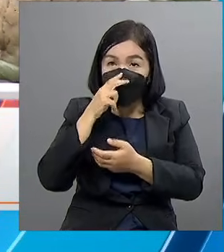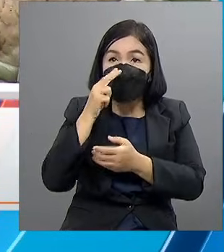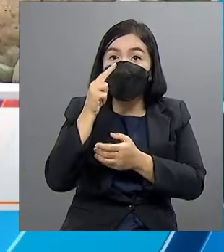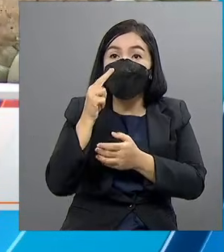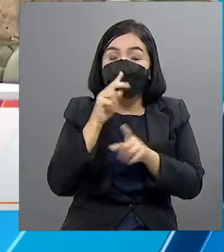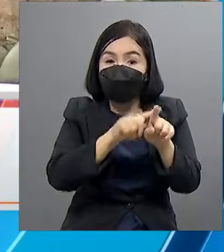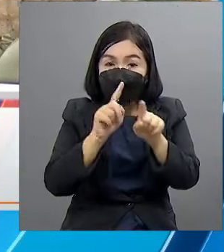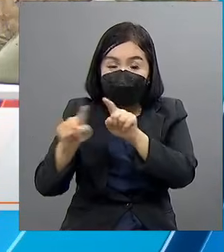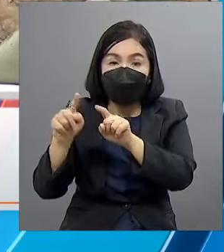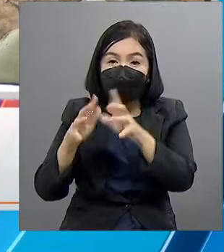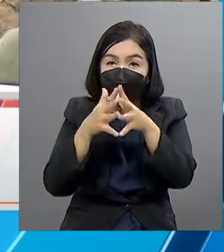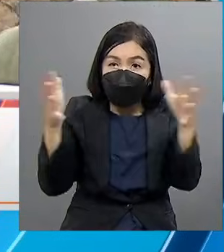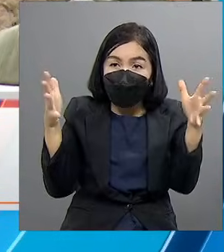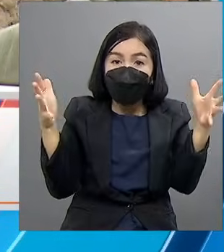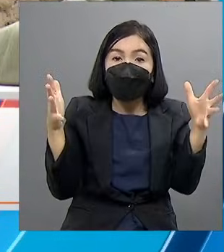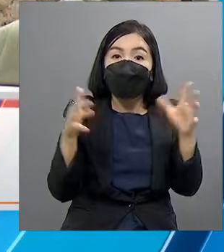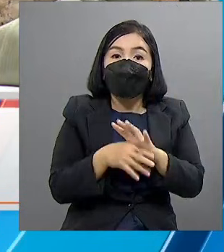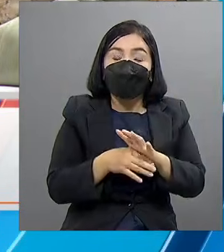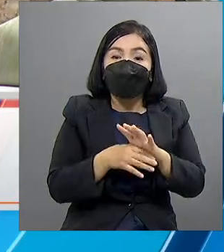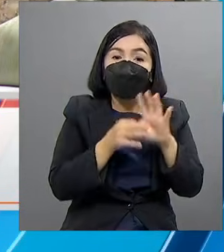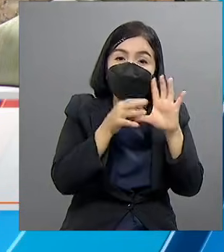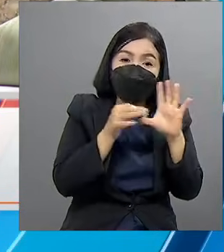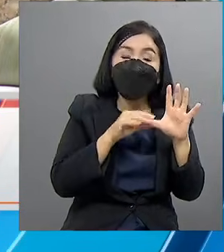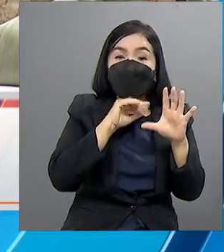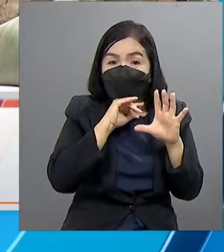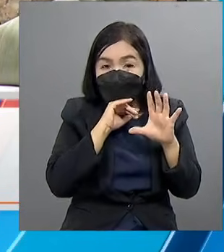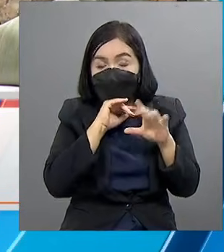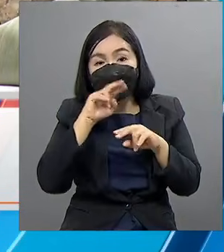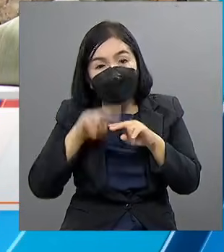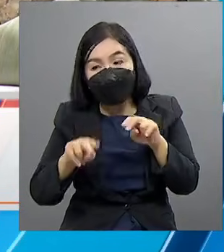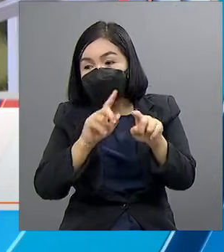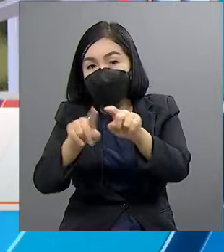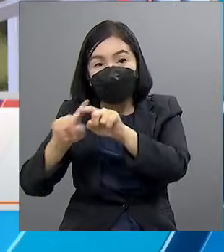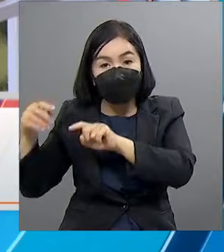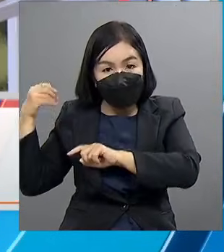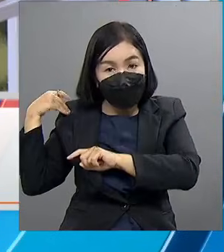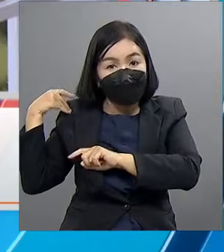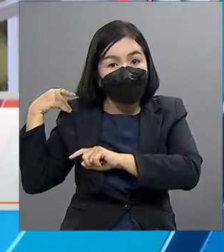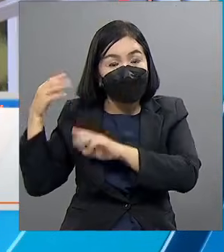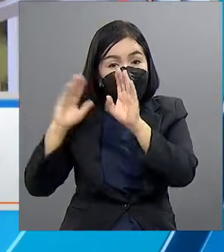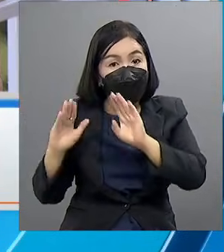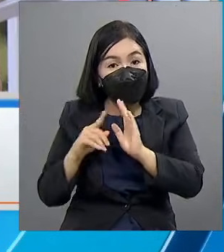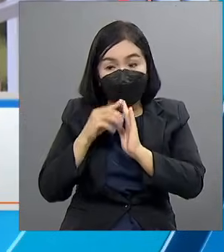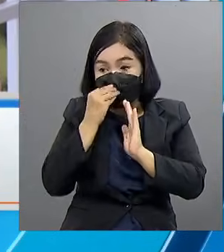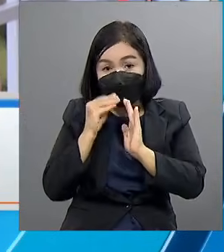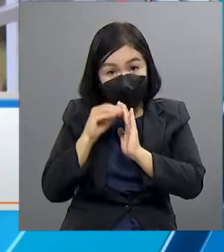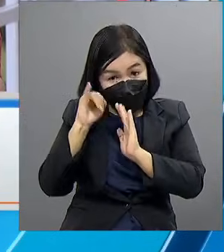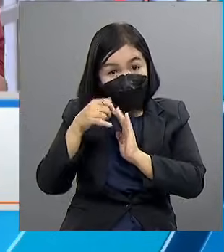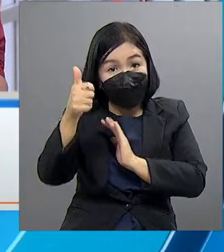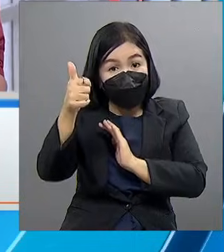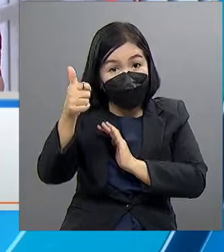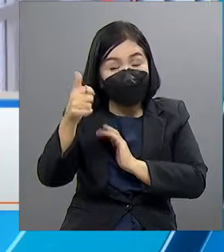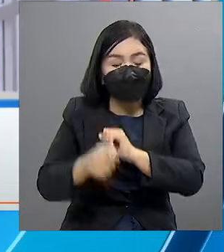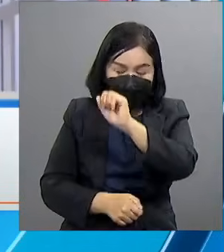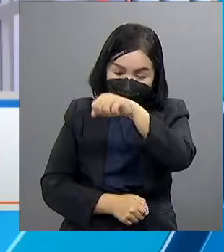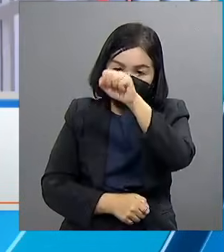บเน้นๆแน่นๆเลยทีนี้นอกเหนือจากแบบเป็นเมนูนี้เห็นว่าทำตามสั่งแบบมีเมนูเจด้วยใช่ไหมคะ อืม ใช่ค่ะก็คือถ้า